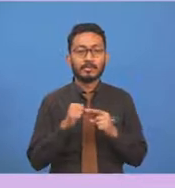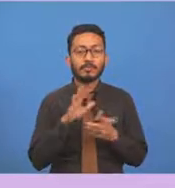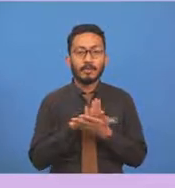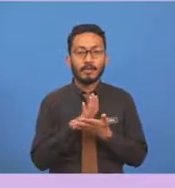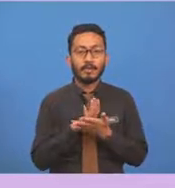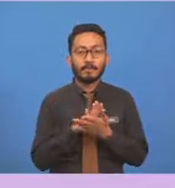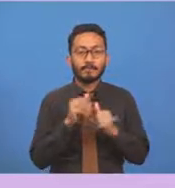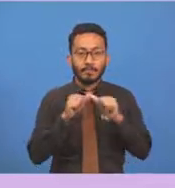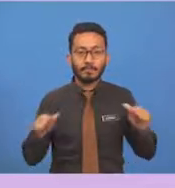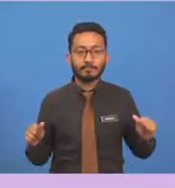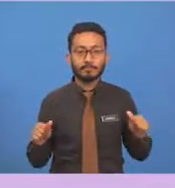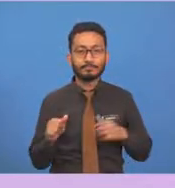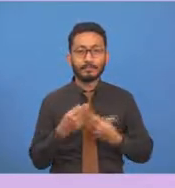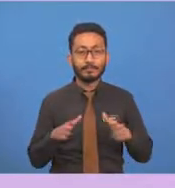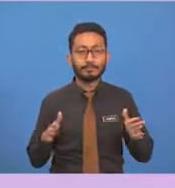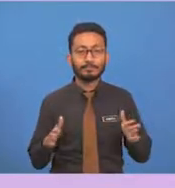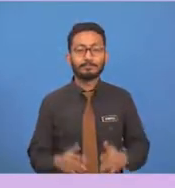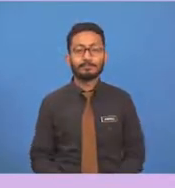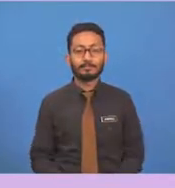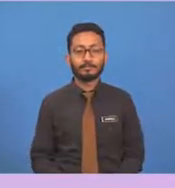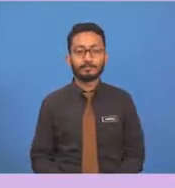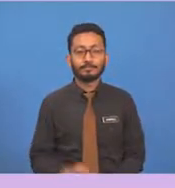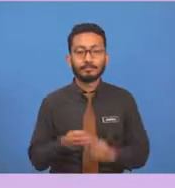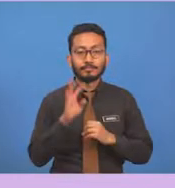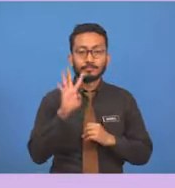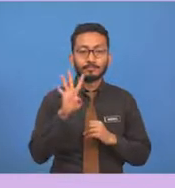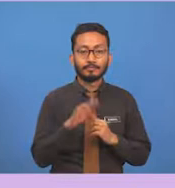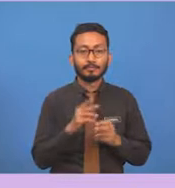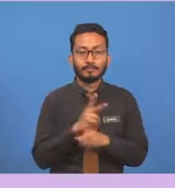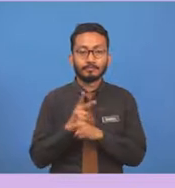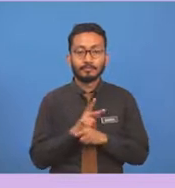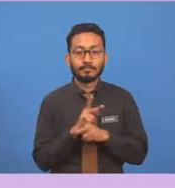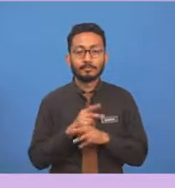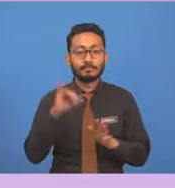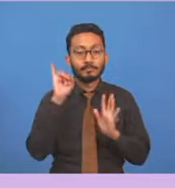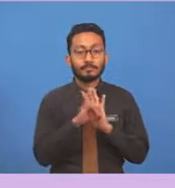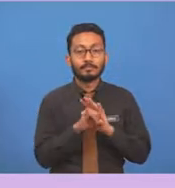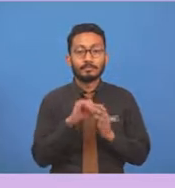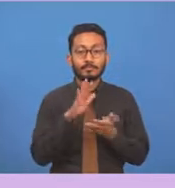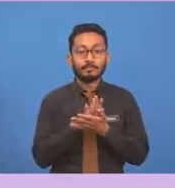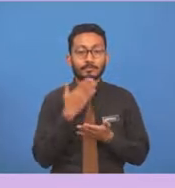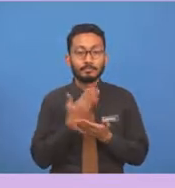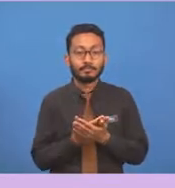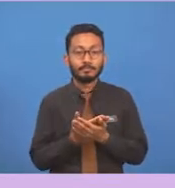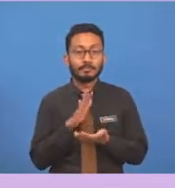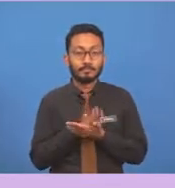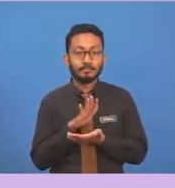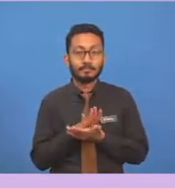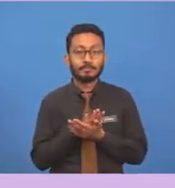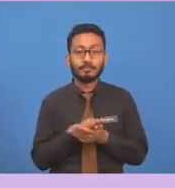aman dan harmoni. Keempat, menjaga imej baik sekolah. Apakah